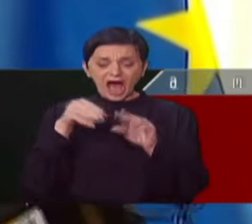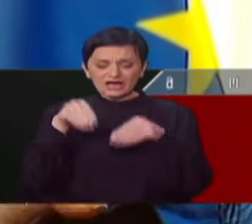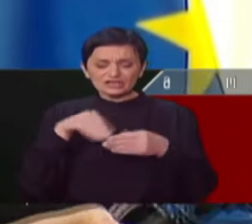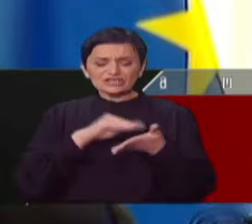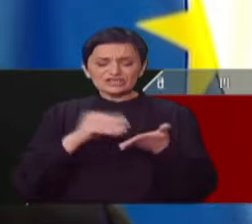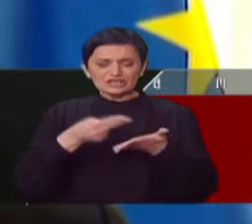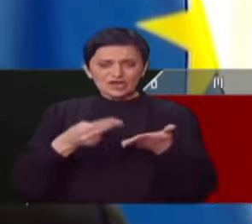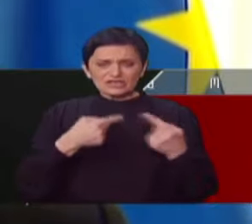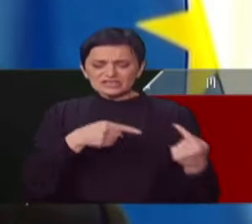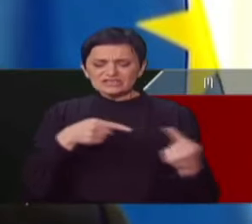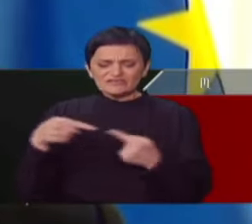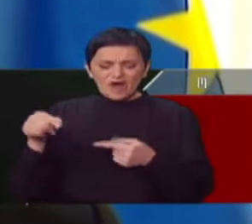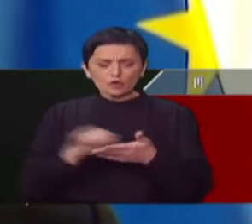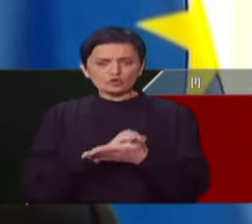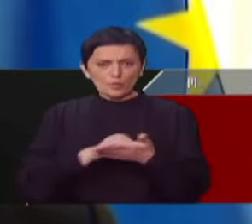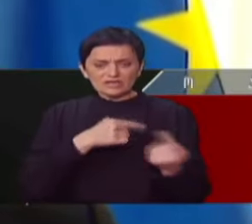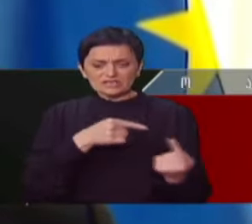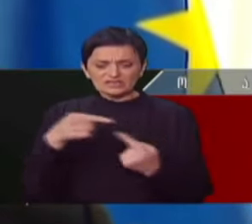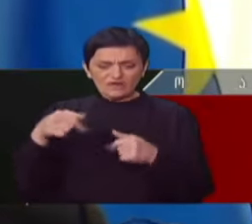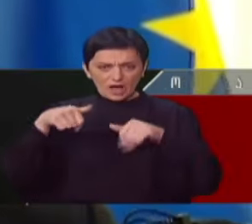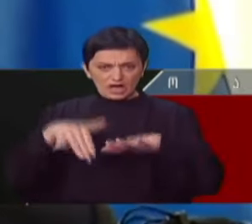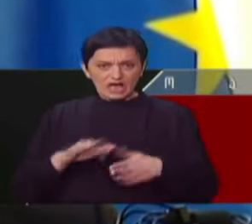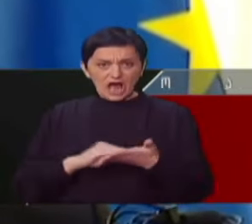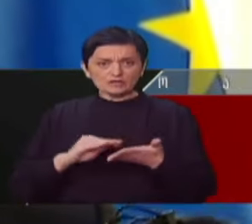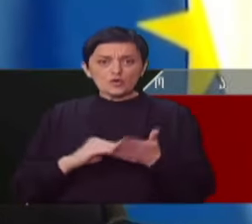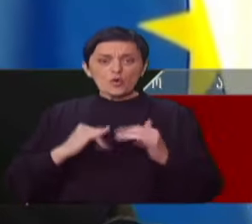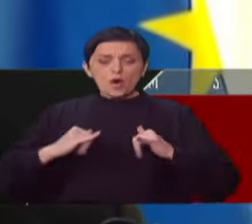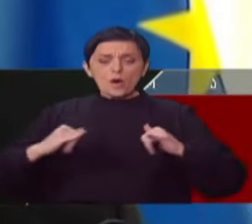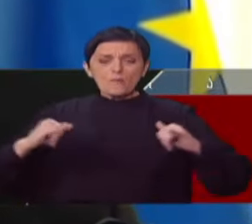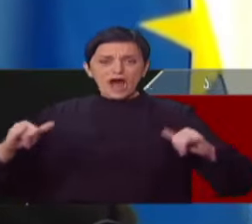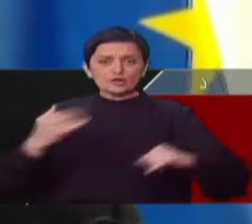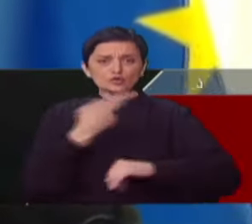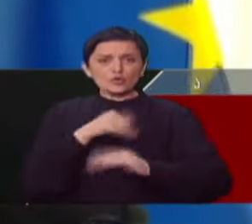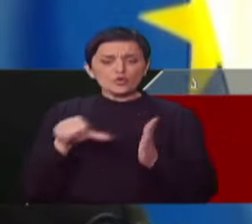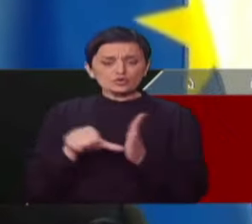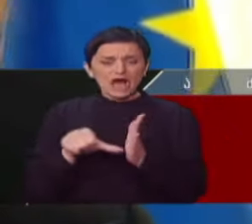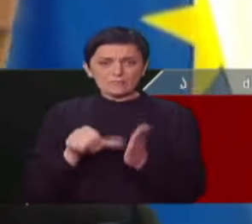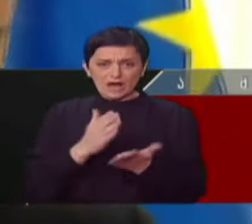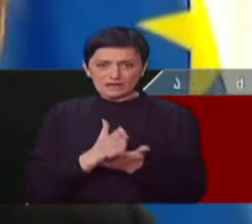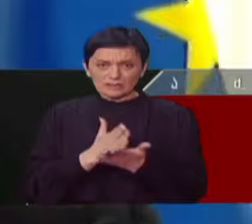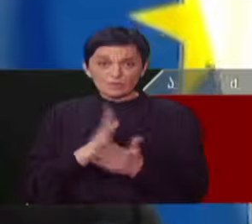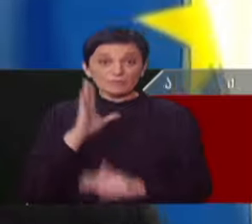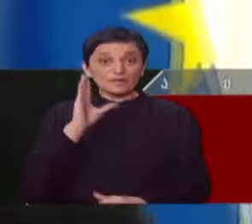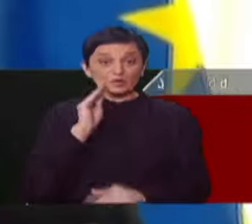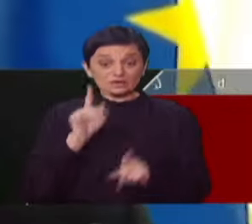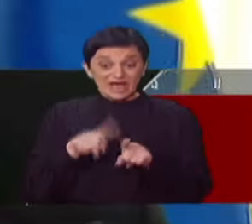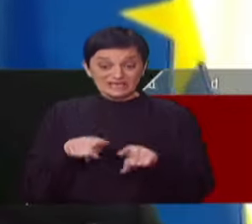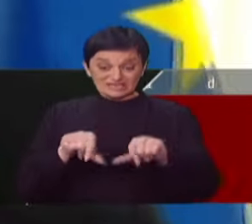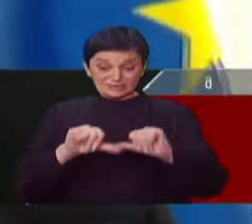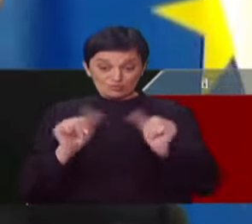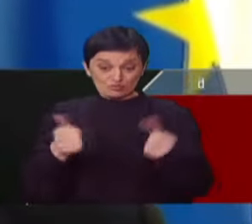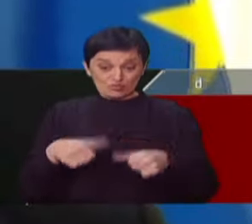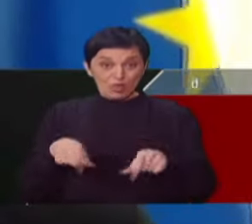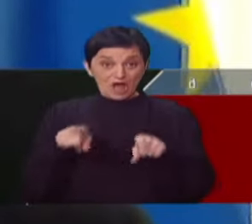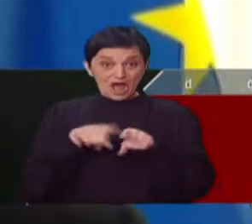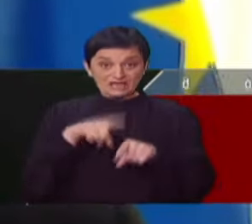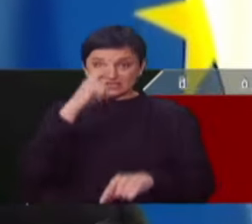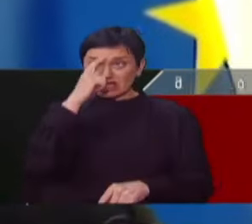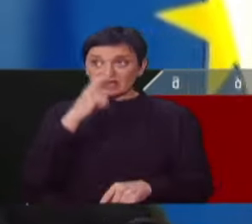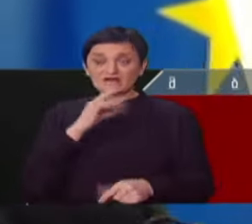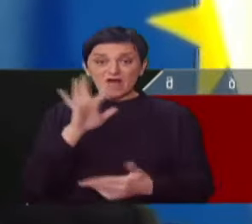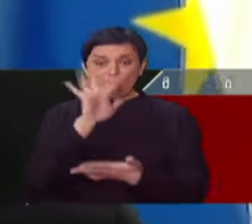სხვა დოკუმენტები, სხვა გადაწყვეტილებები. ეს არის ძალიან ფართო ჰუმანიტარული დახმარება. როდესაც ასეთ ფონზე კეთდება ასეთი